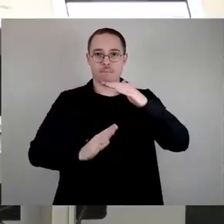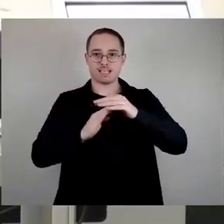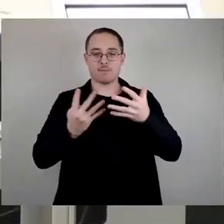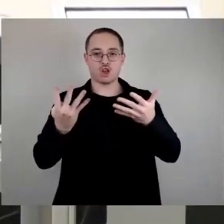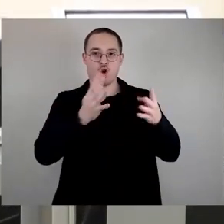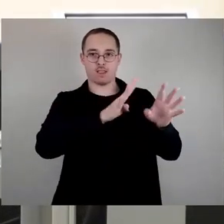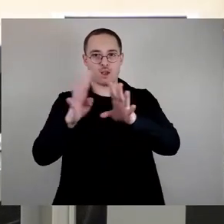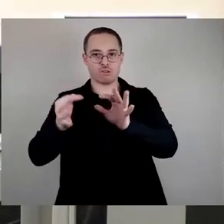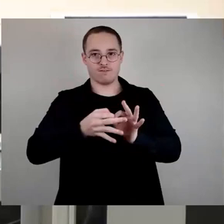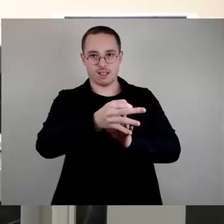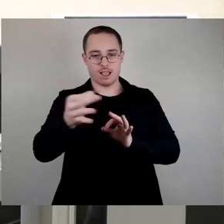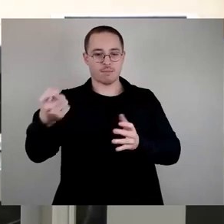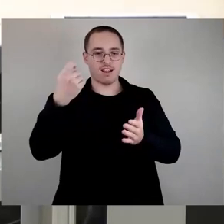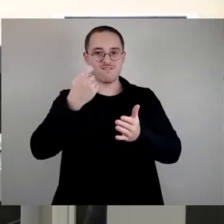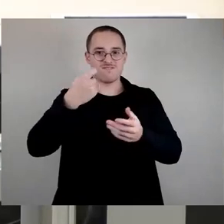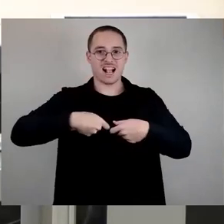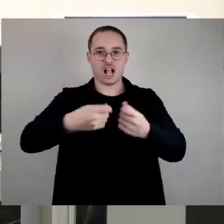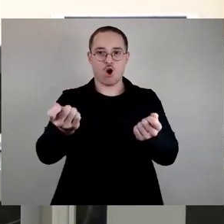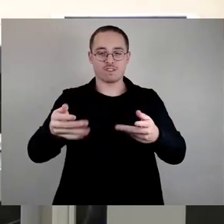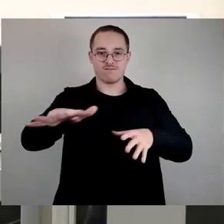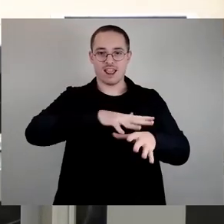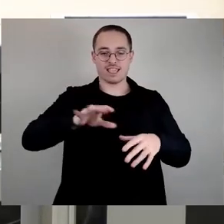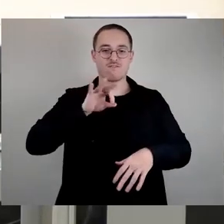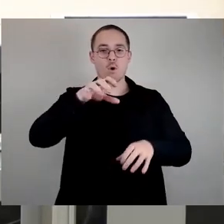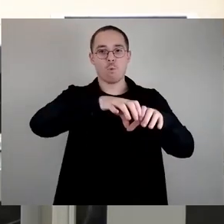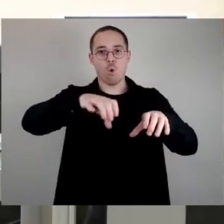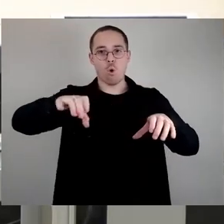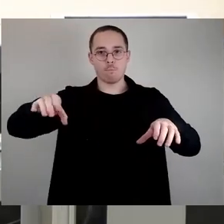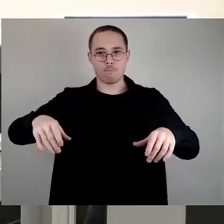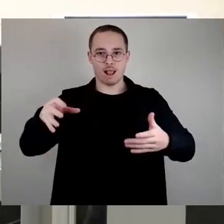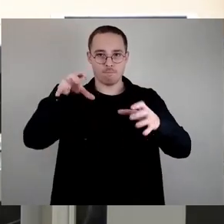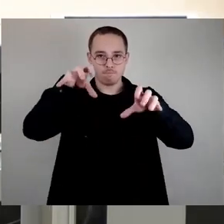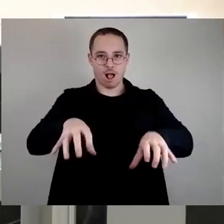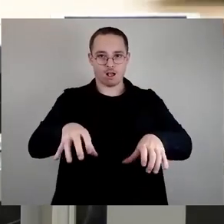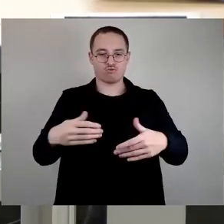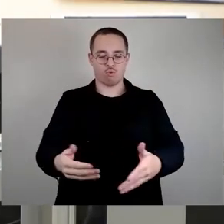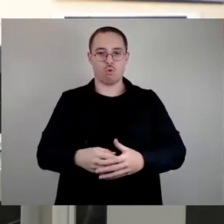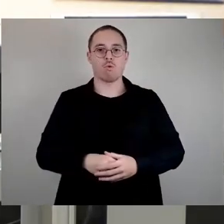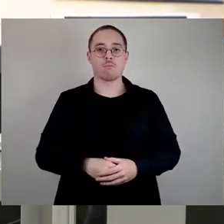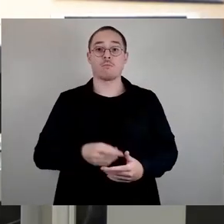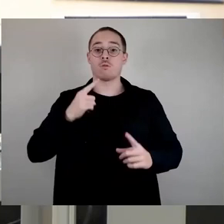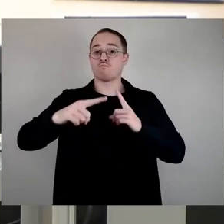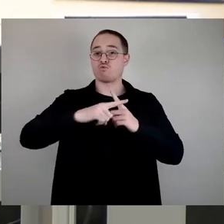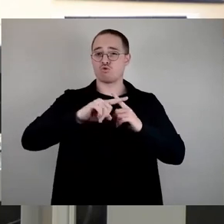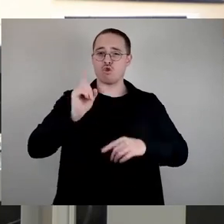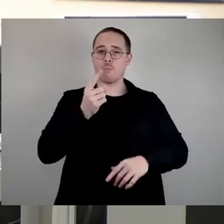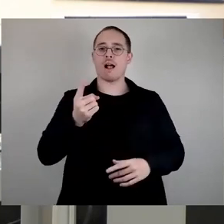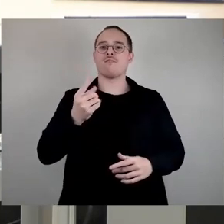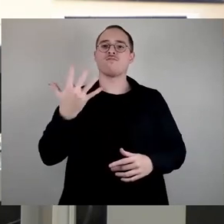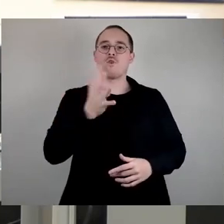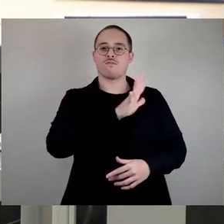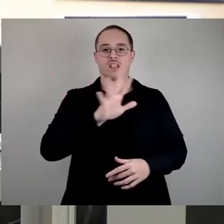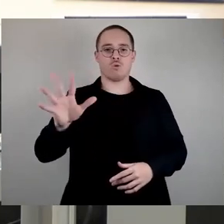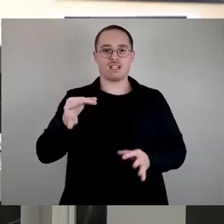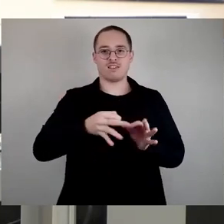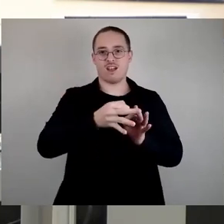plus zusätzliche Erweiterung des bestehenden Einkaufsmarktes um nochmal 5.000 Quadratmeter. Das sind die zu